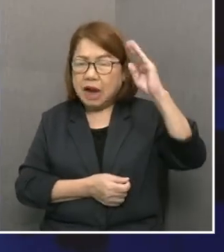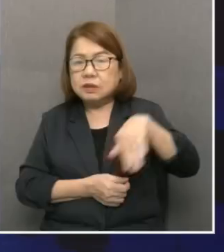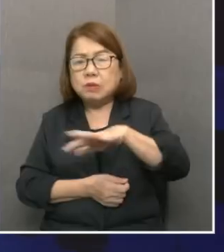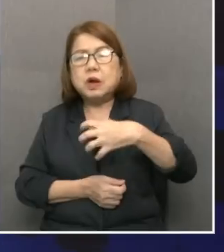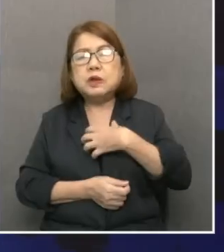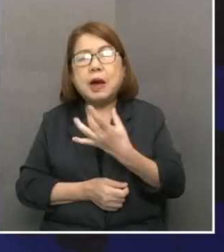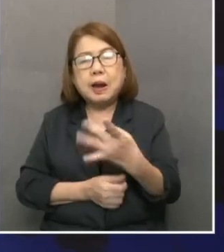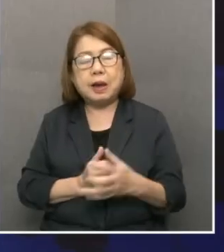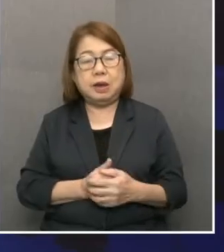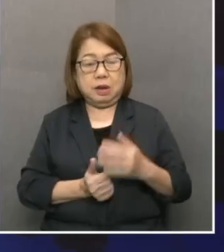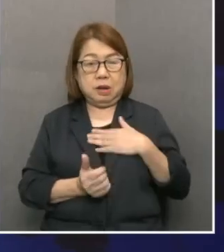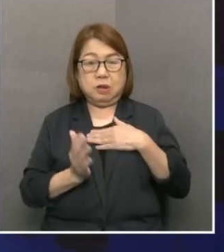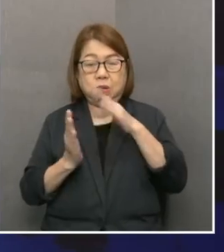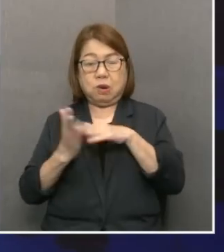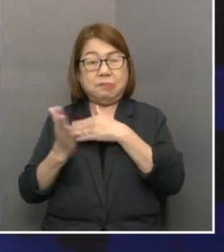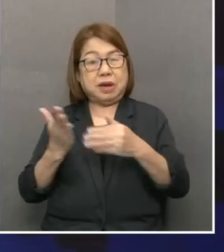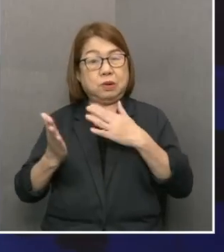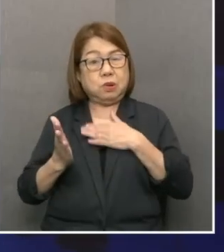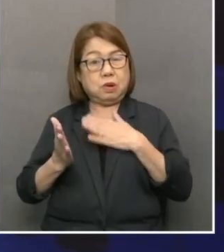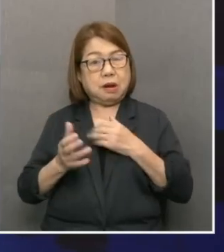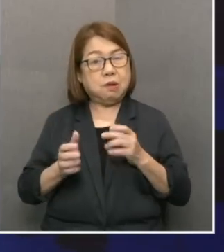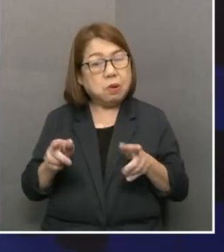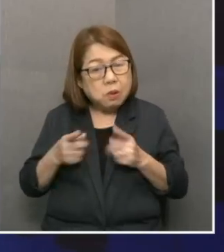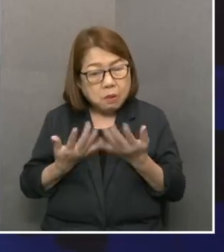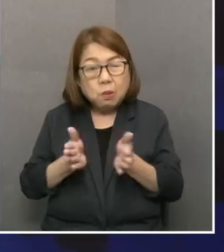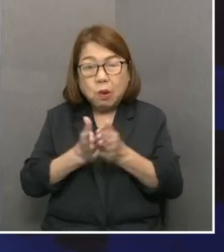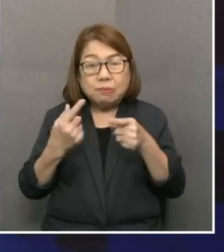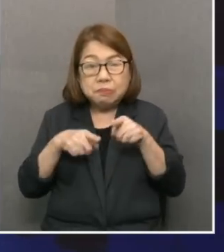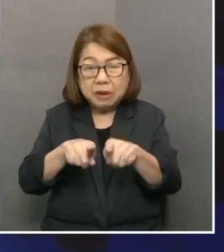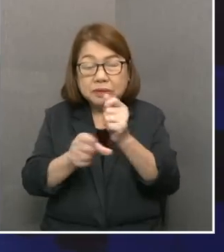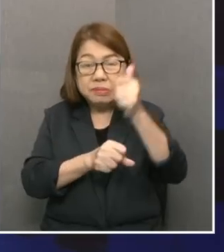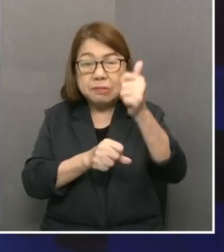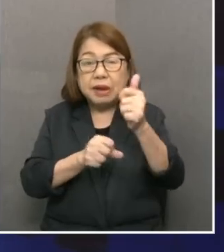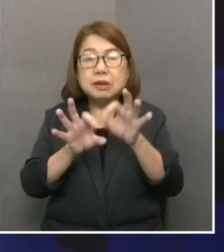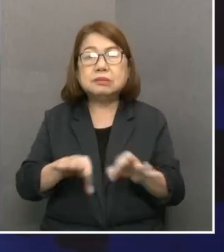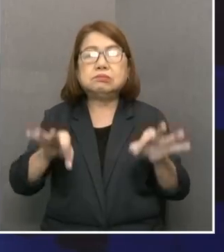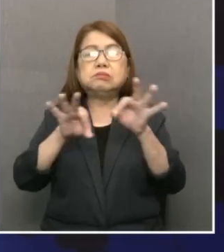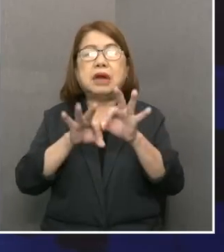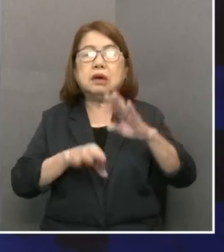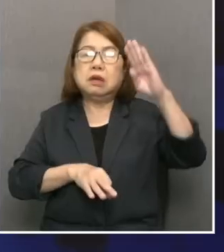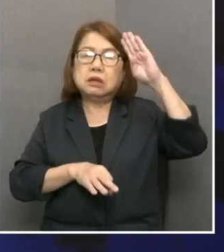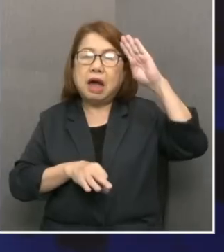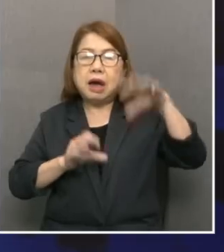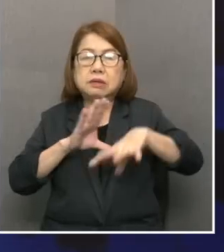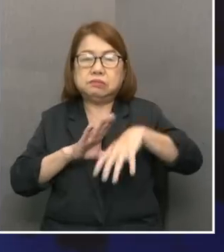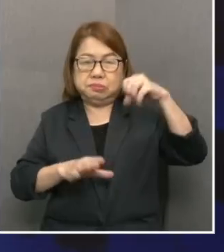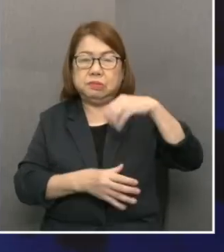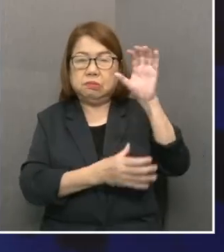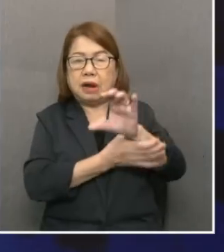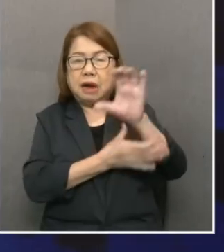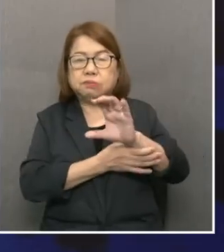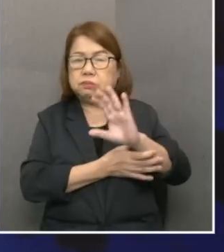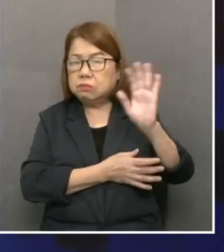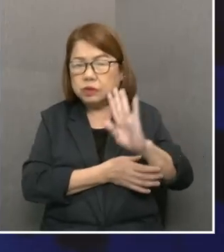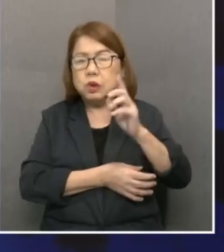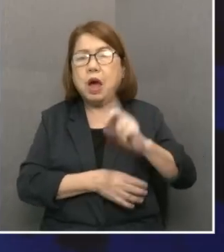นโยบายของรัฐบาลต่างๆเนี่ยจะทำไปในทิศทางเดียวกันได้มอย่างเช่นเรื่องสำคัญก็คือการเกณฑ์ทหารแบบสมัครใจนะคะแล้ว